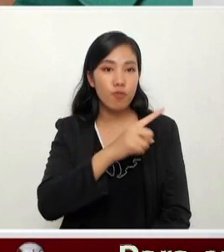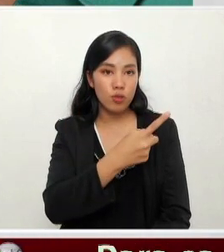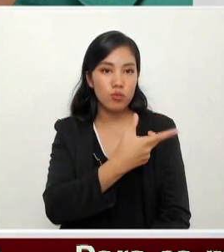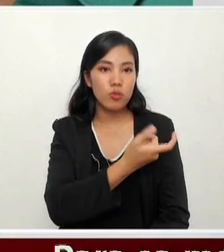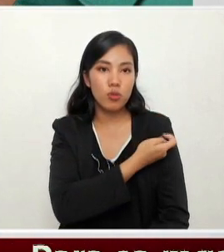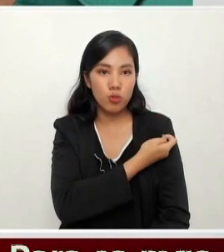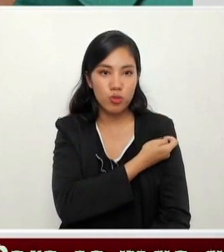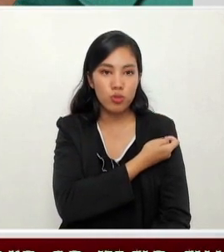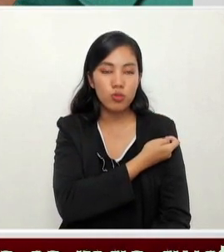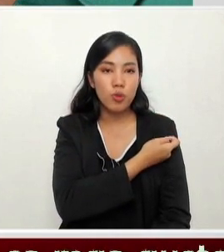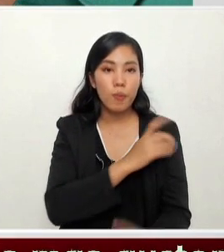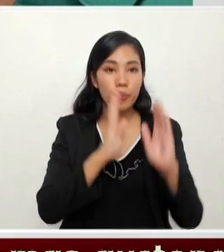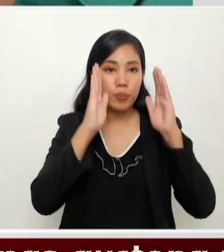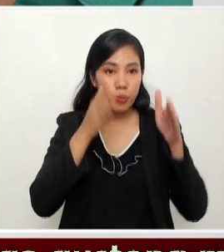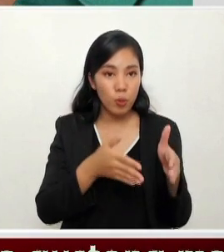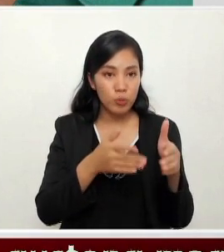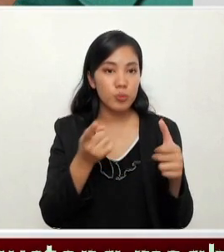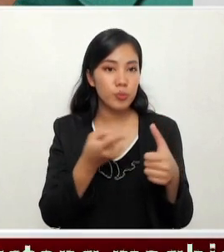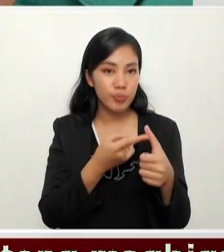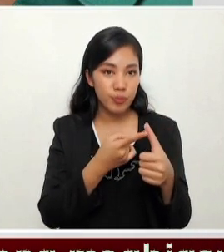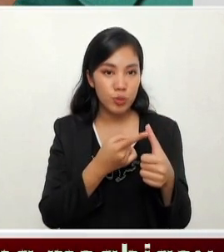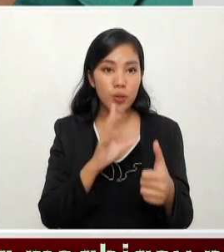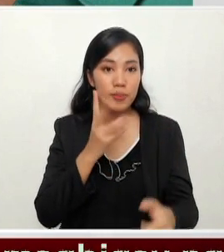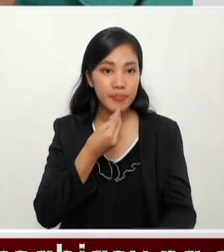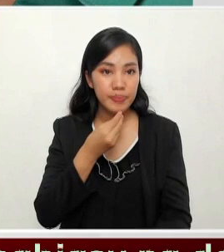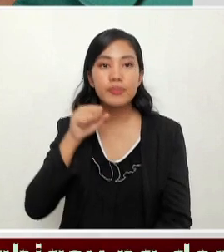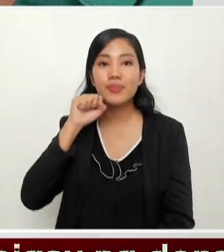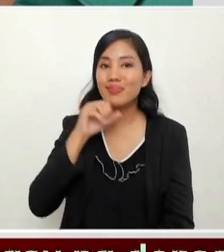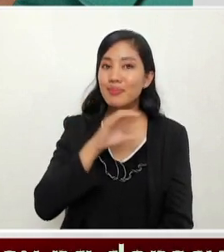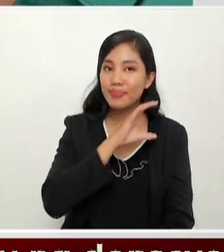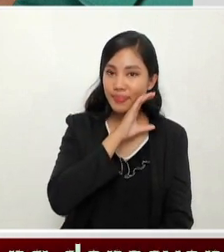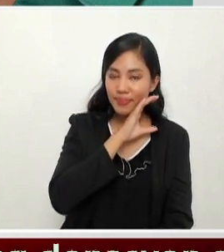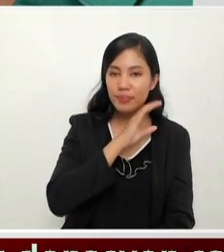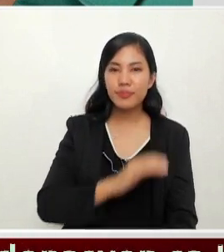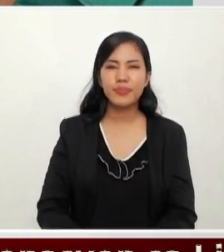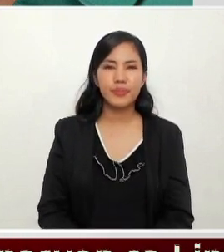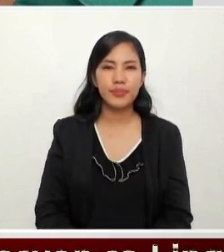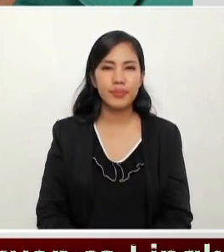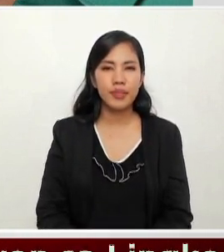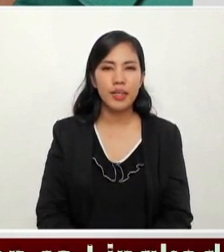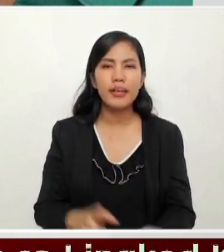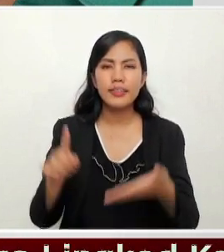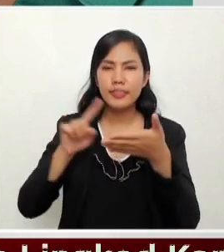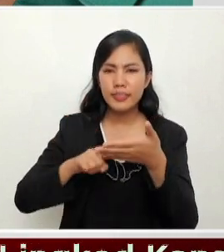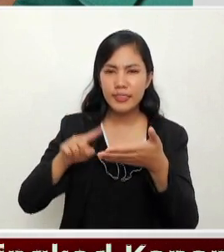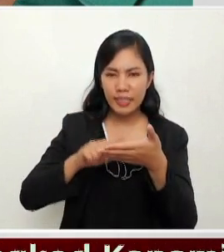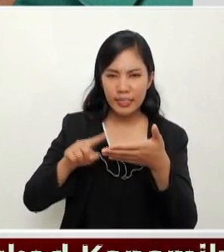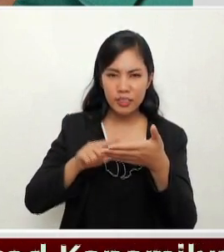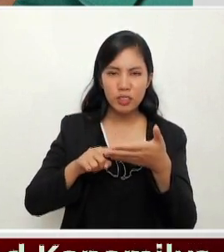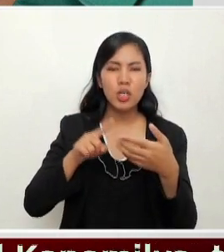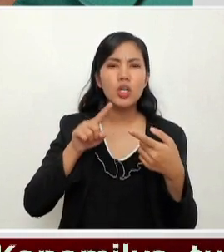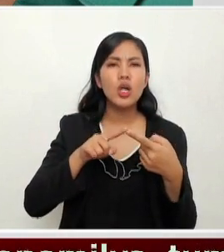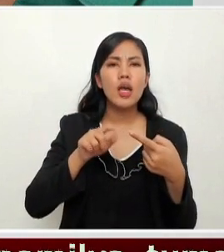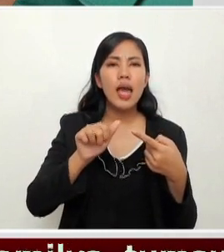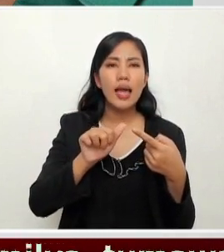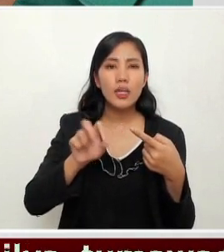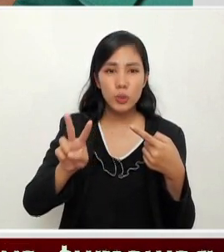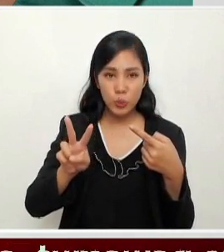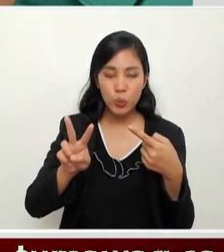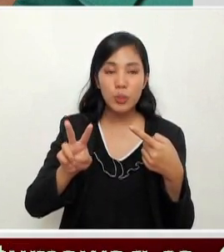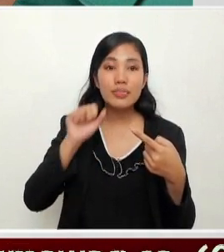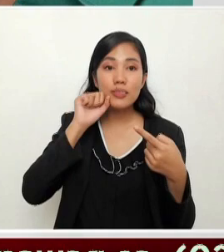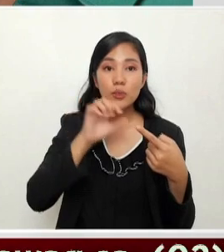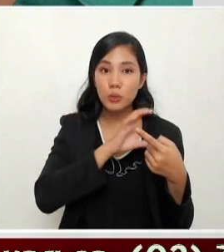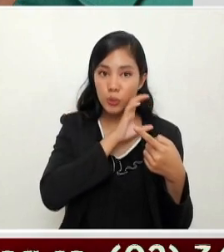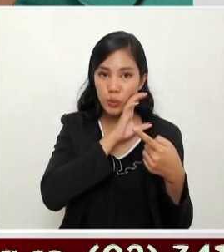sectors natin, yung 8-2 for senior citizens ang pinakamababa ang turnout. Gusto